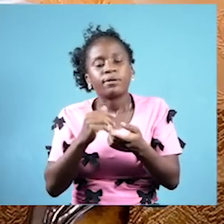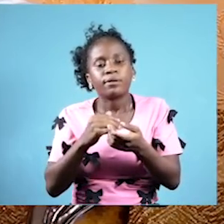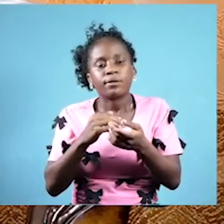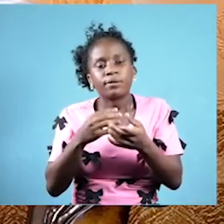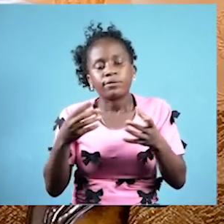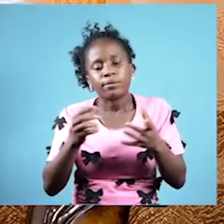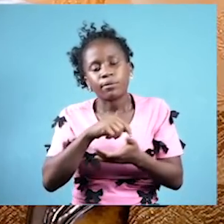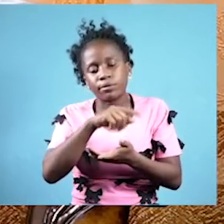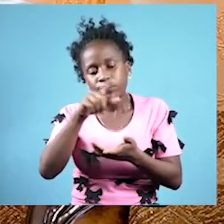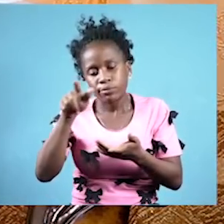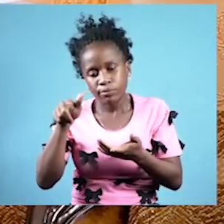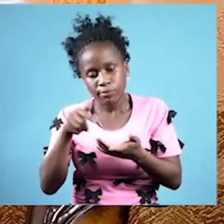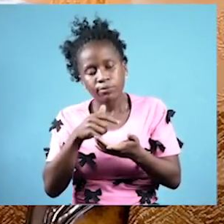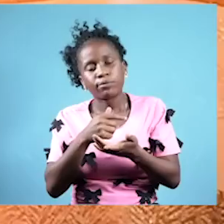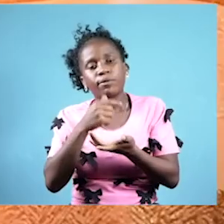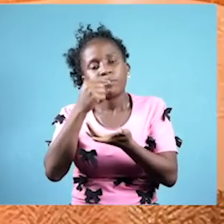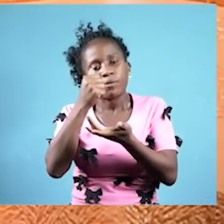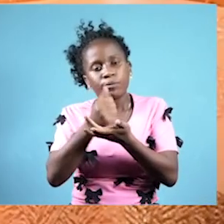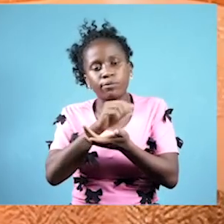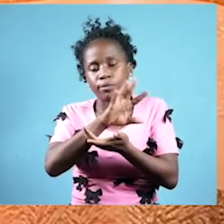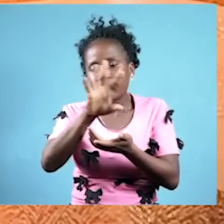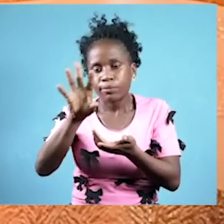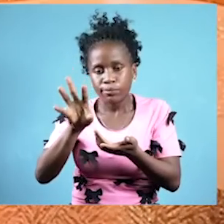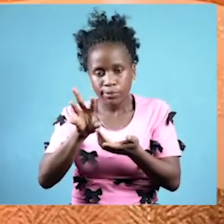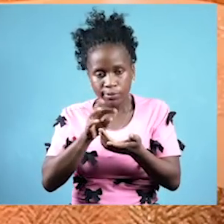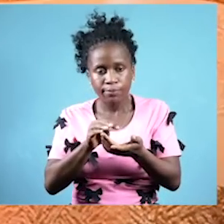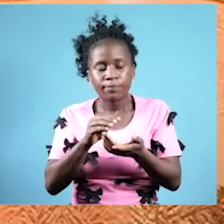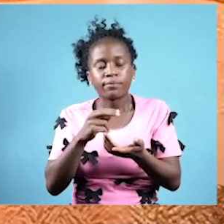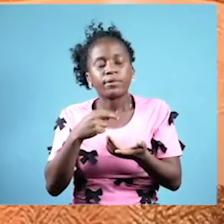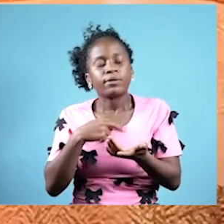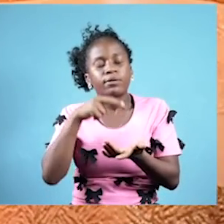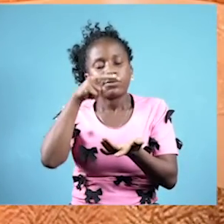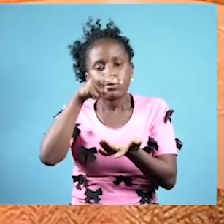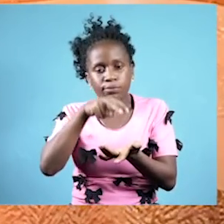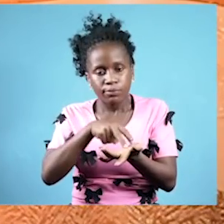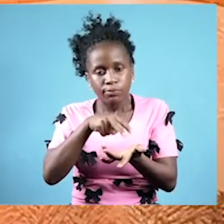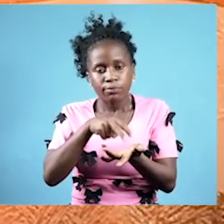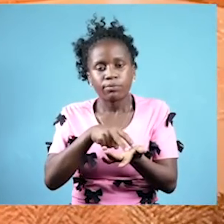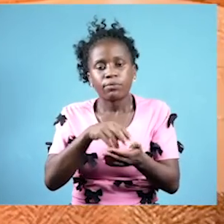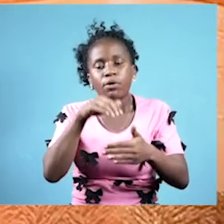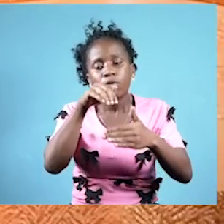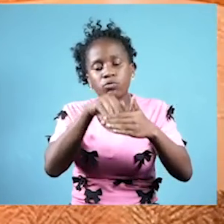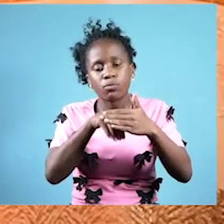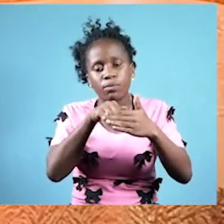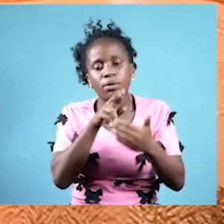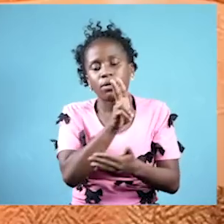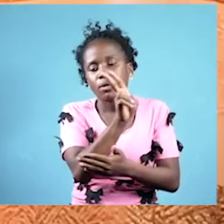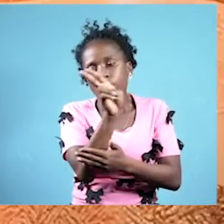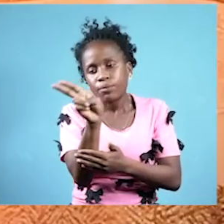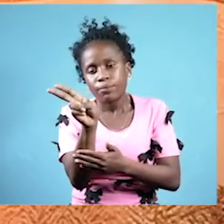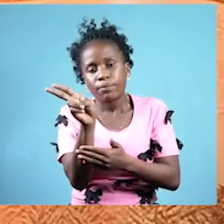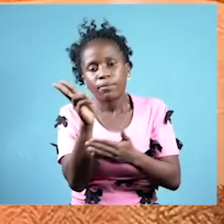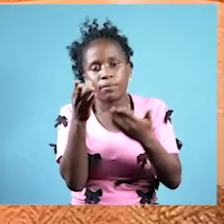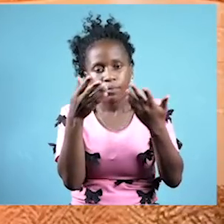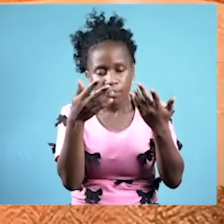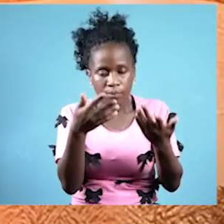mgombea wa Chama cha Mapinduzi. Ukiulizwa kwa kifupi sana uelezee mwelekeo wa Chama cha Mapinduzi kwa